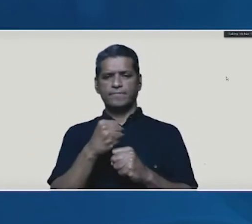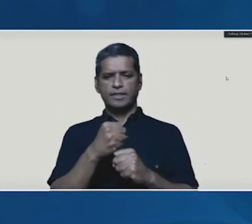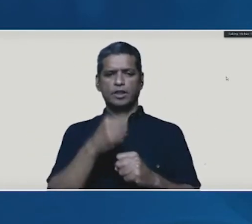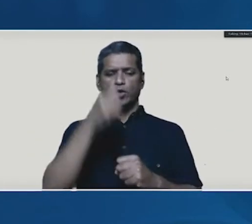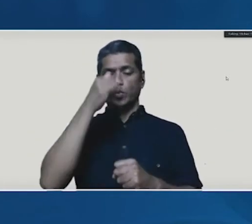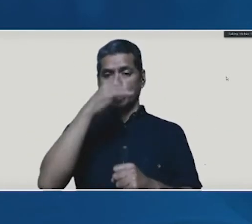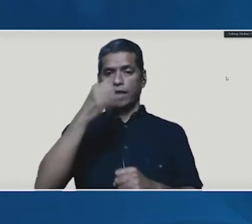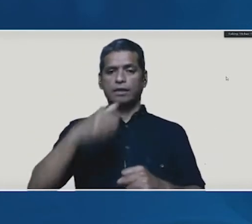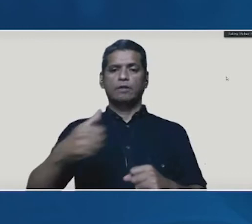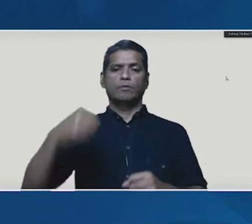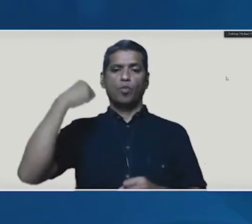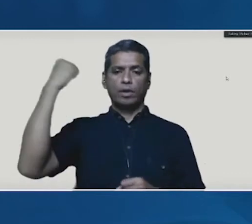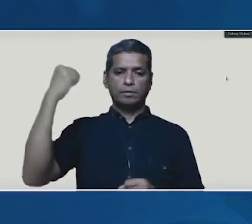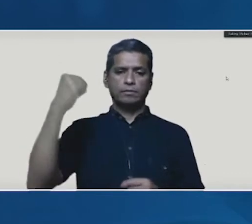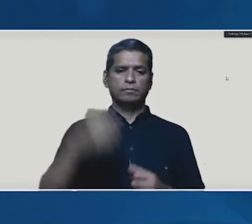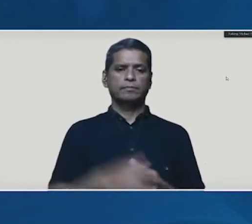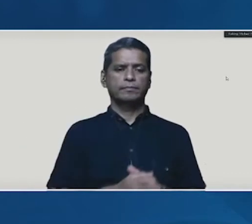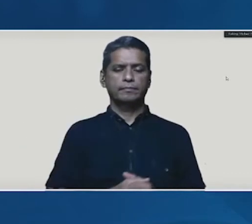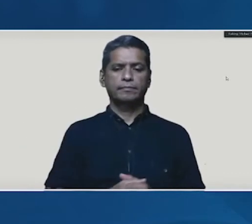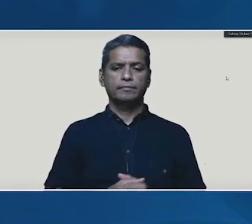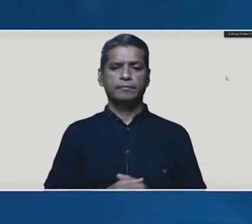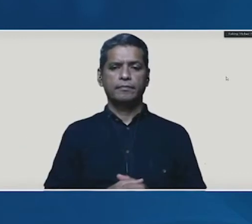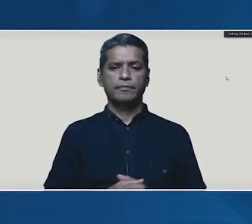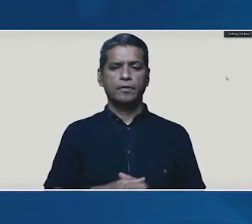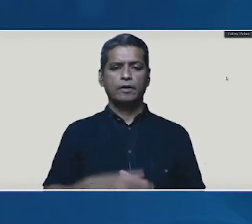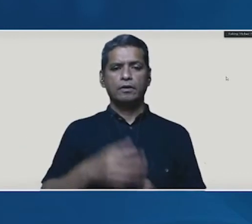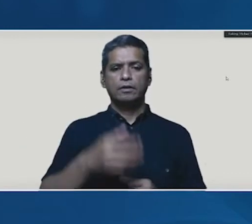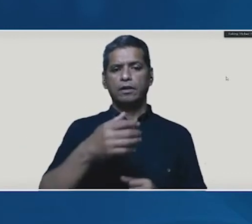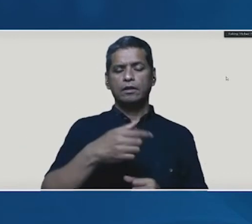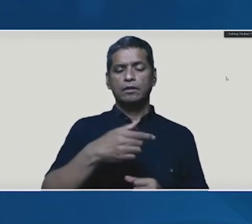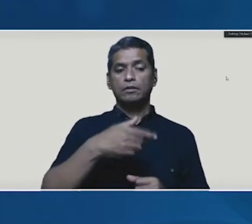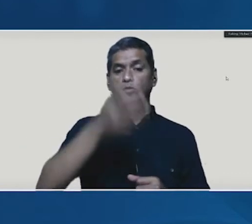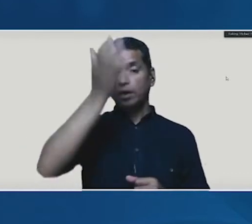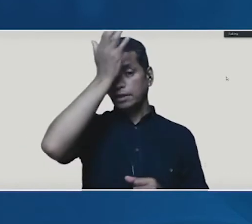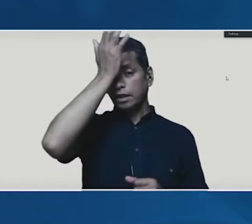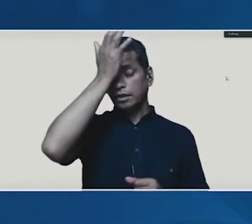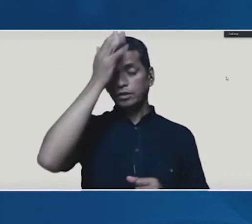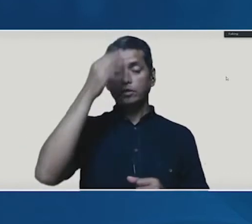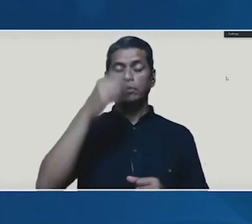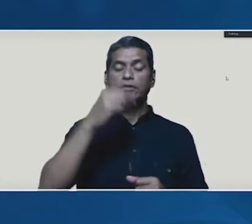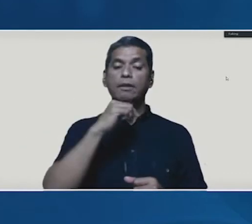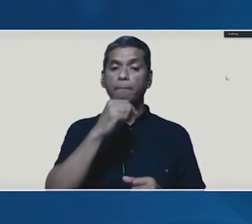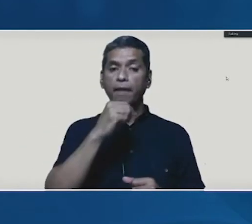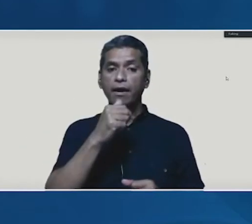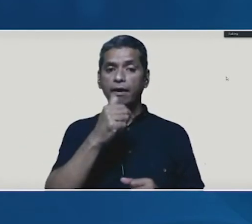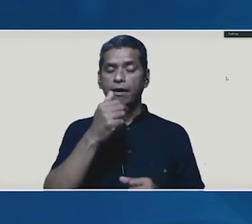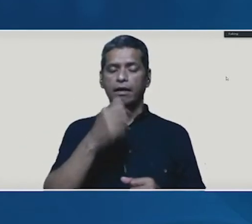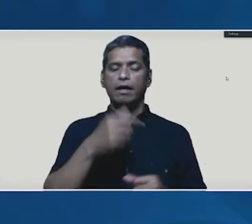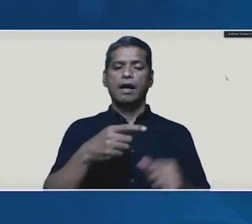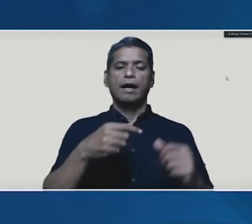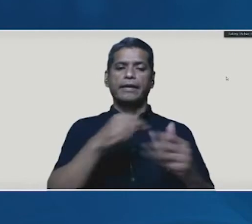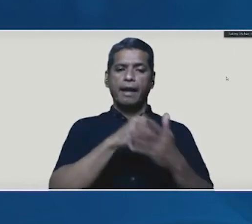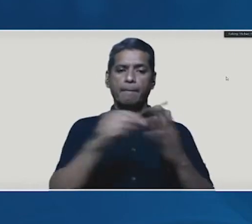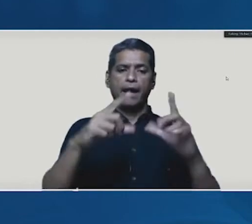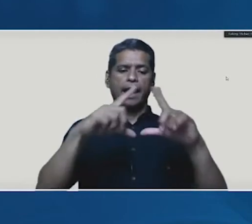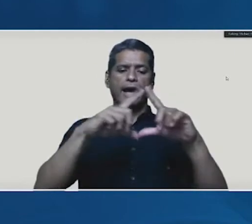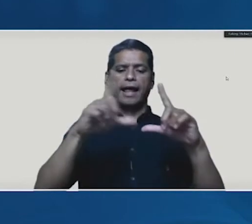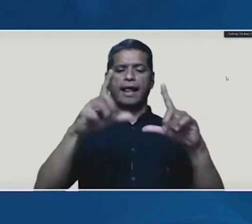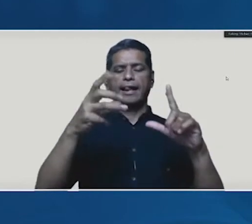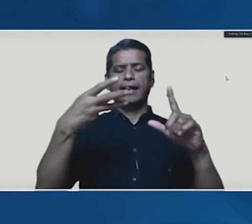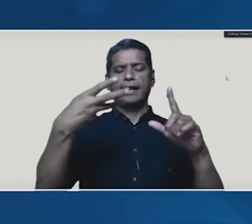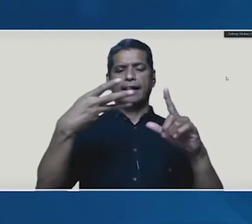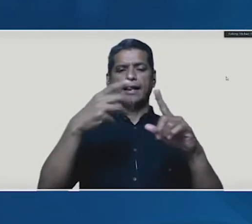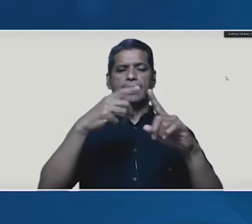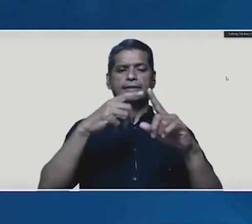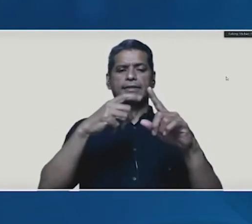dan ketika itu kerajaan ini dipimpin oleh Alexander yang agung dan kemudian